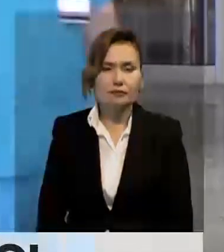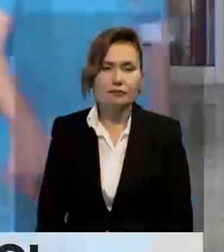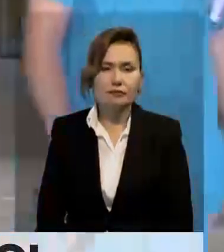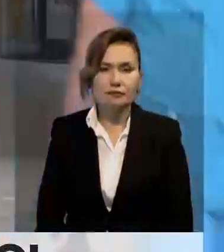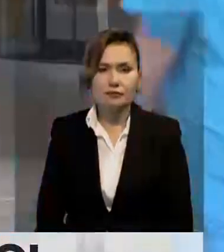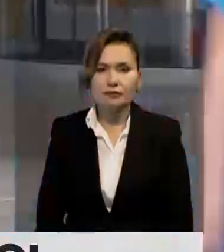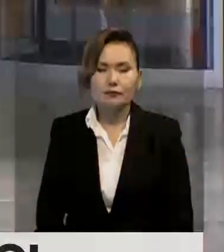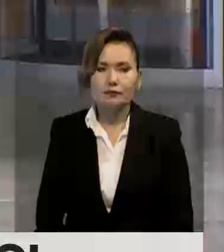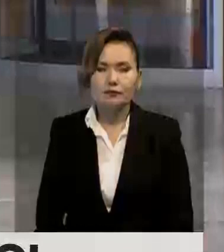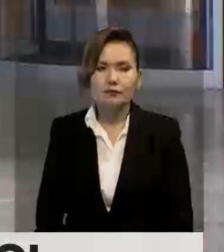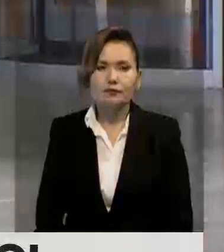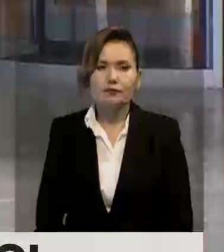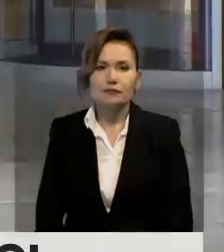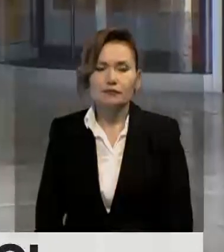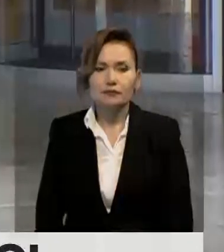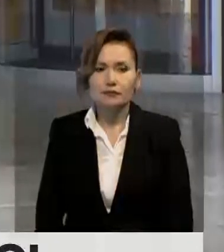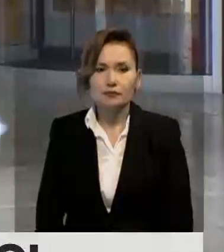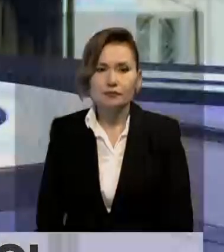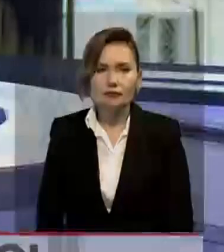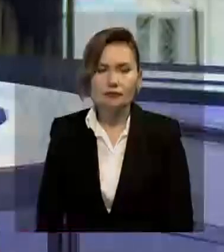Хабар 24.